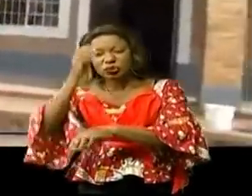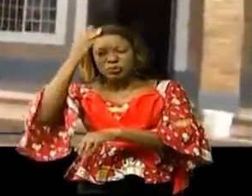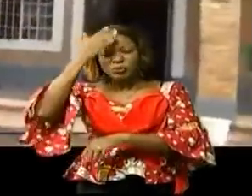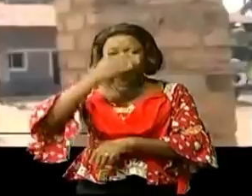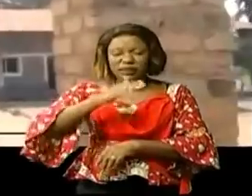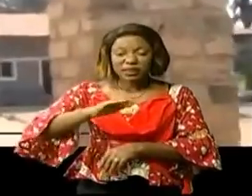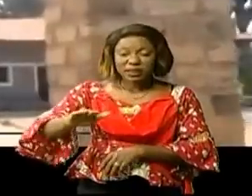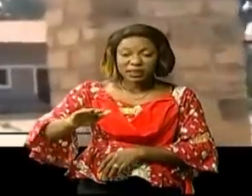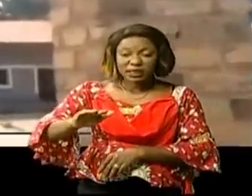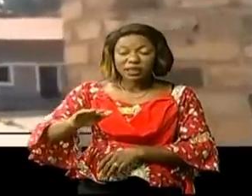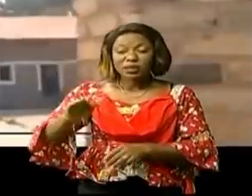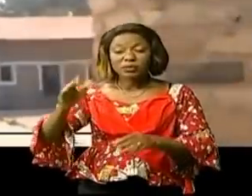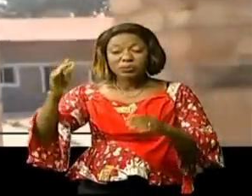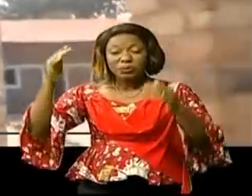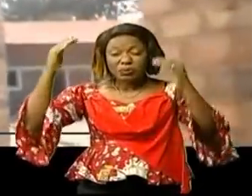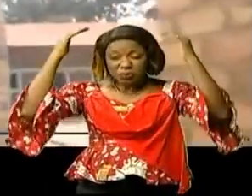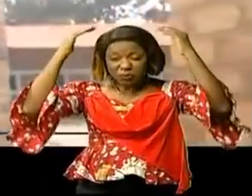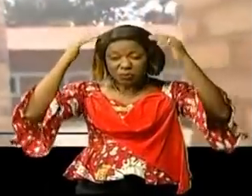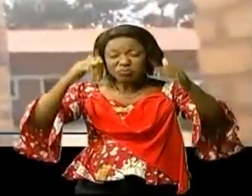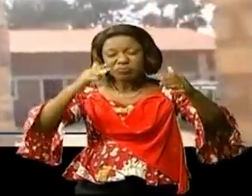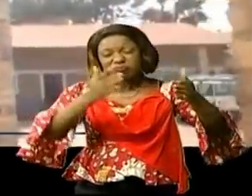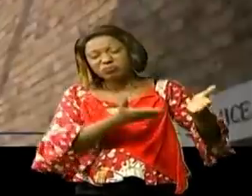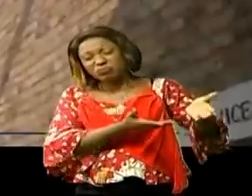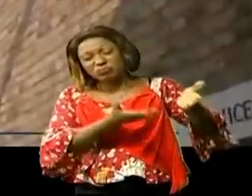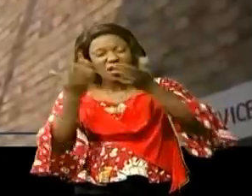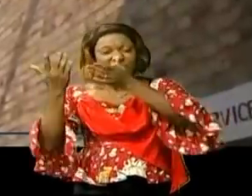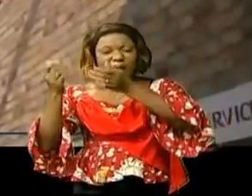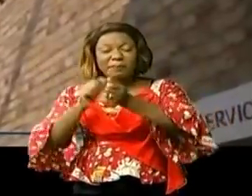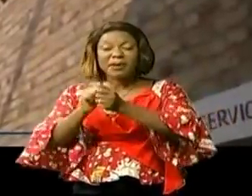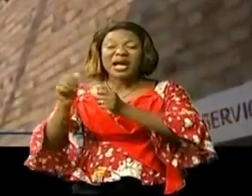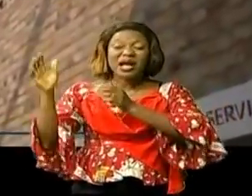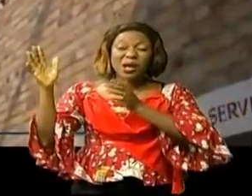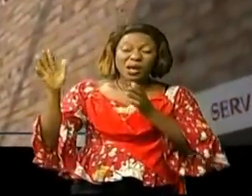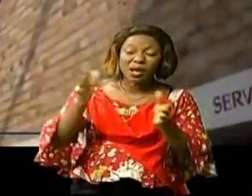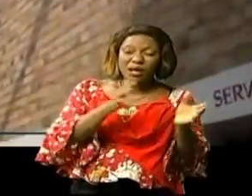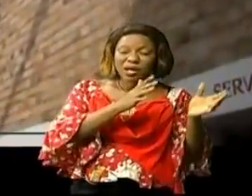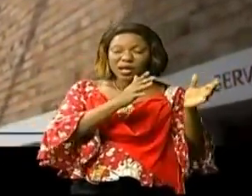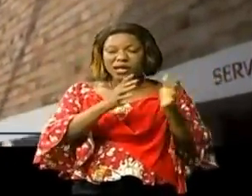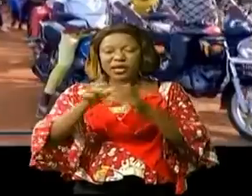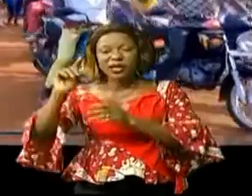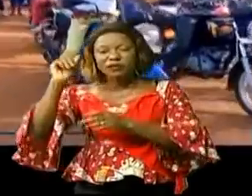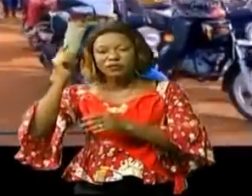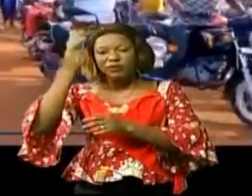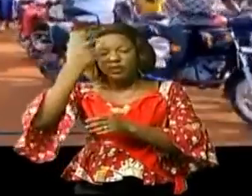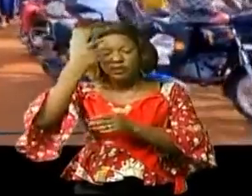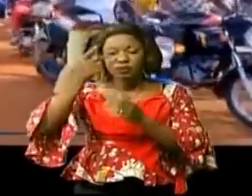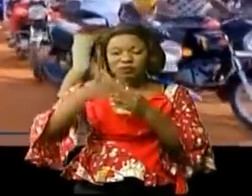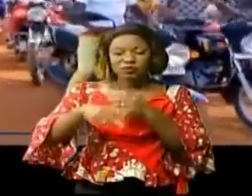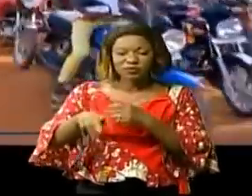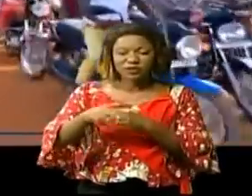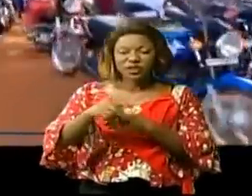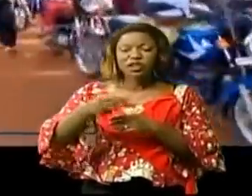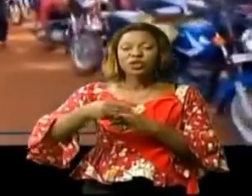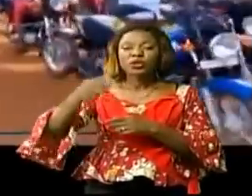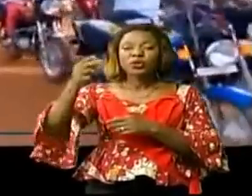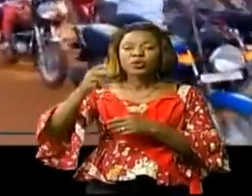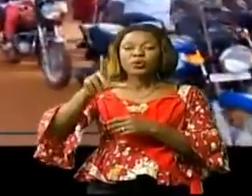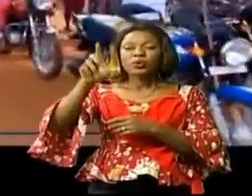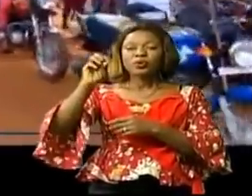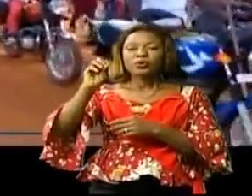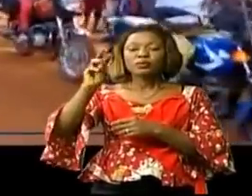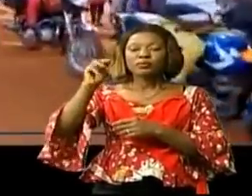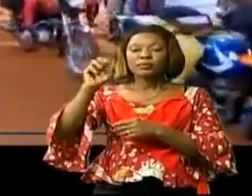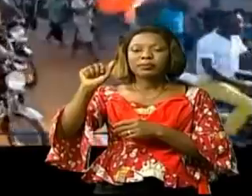bâtiment de l'hôpital général de référence de Kabondo, le gouvernement provincial du Olomami a dépêché une délégation avec à la tête le commissaire aux